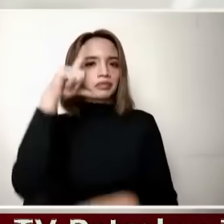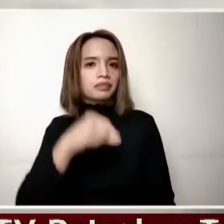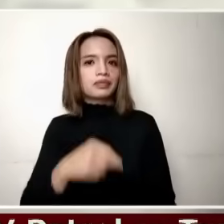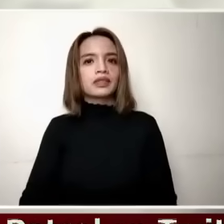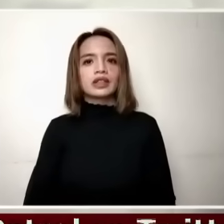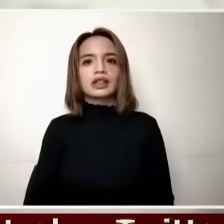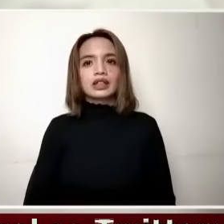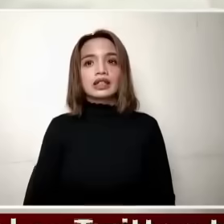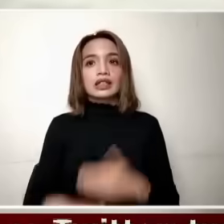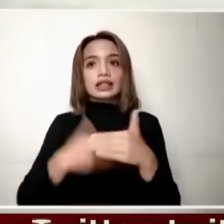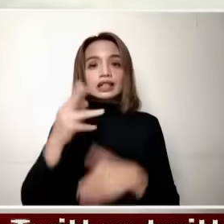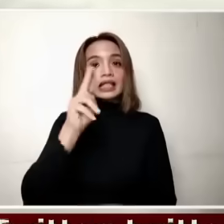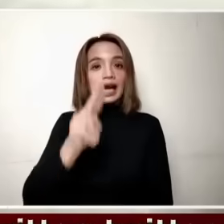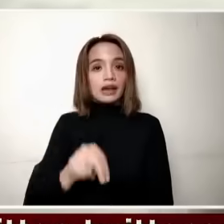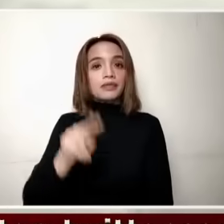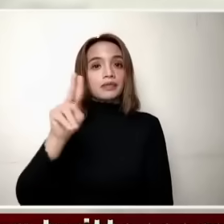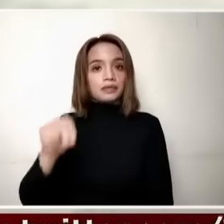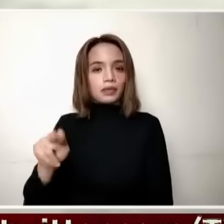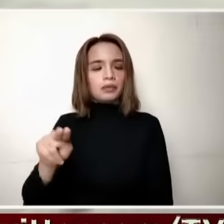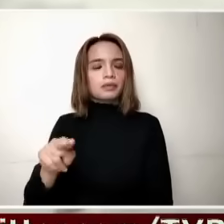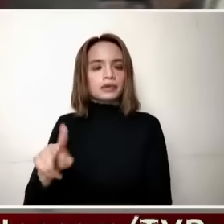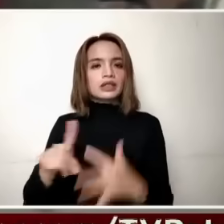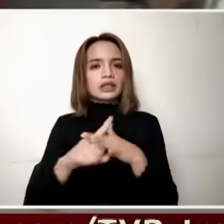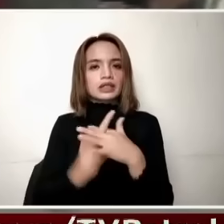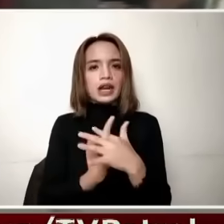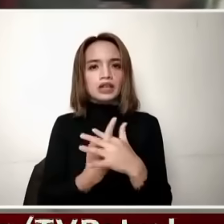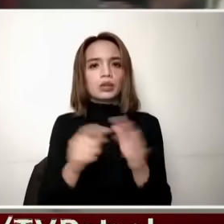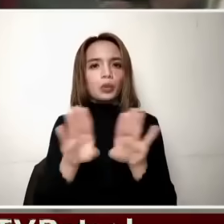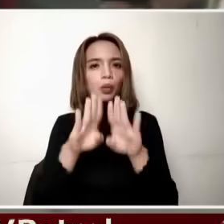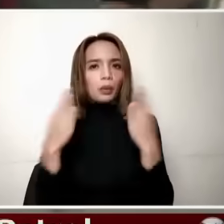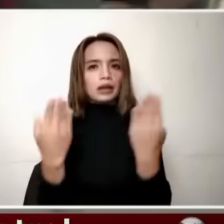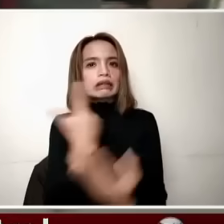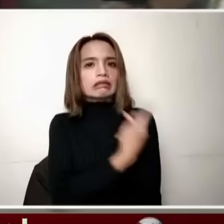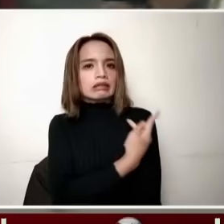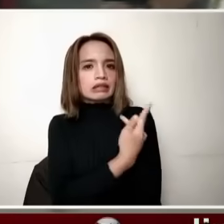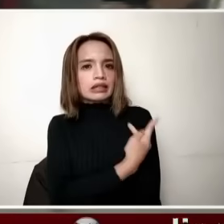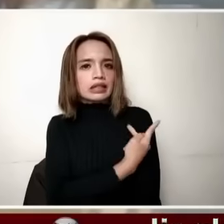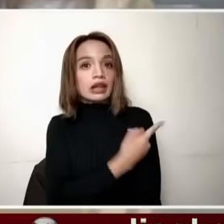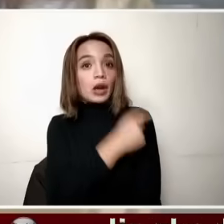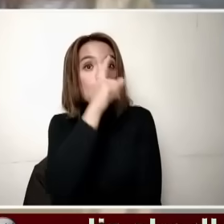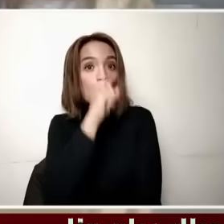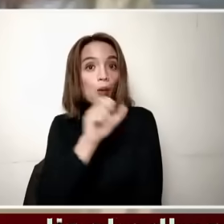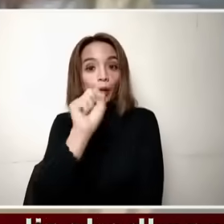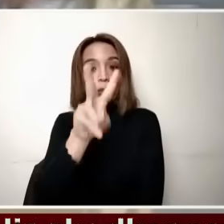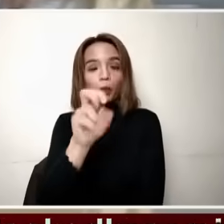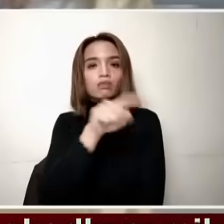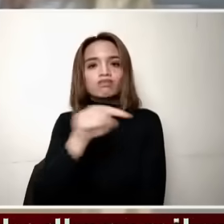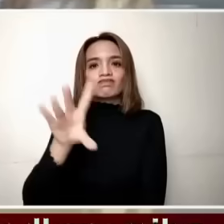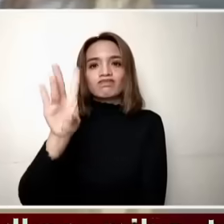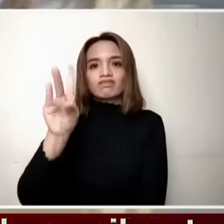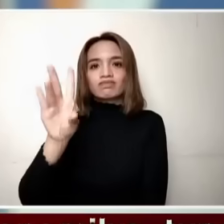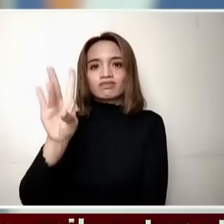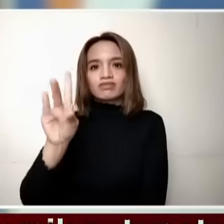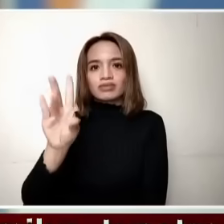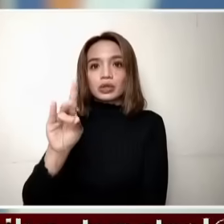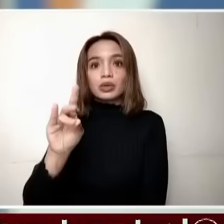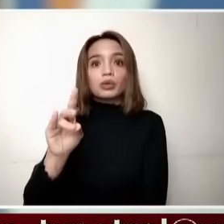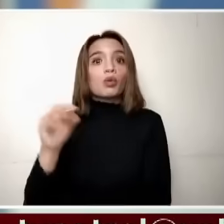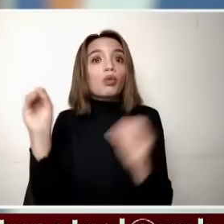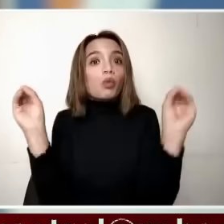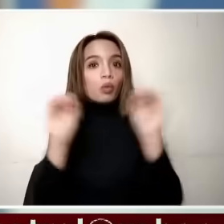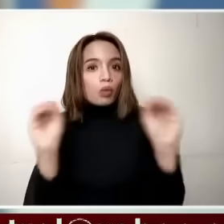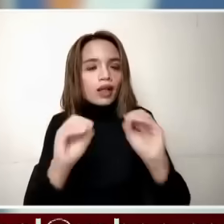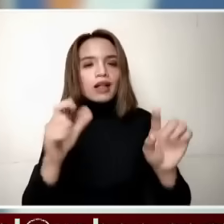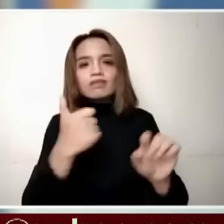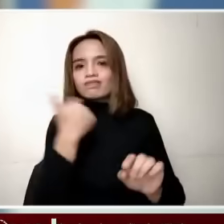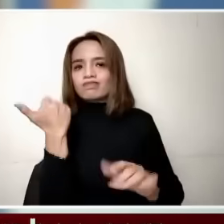rin ang COVID vaccination slots para bukas, maging sa mga batang 12 hanggang 17 years old na walang comorbidities. Mas maaga